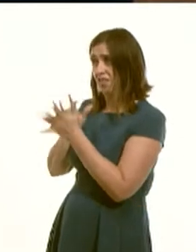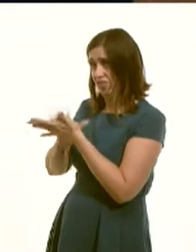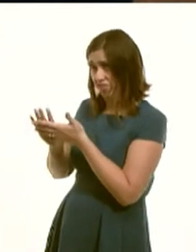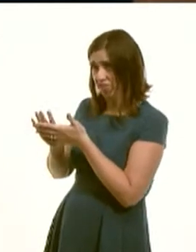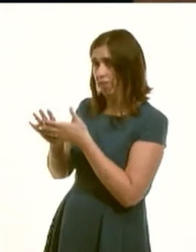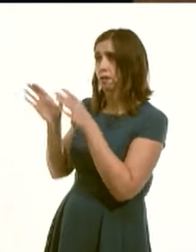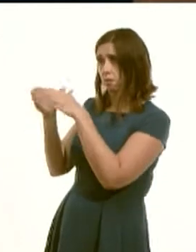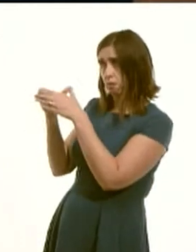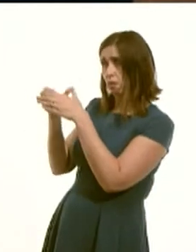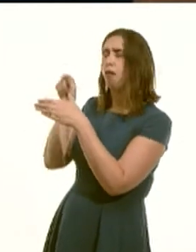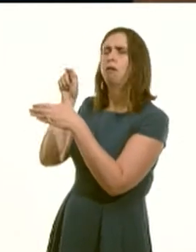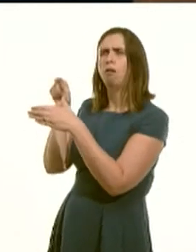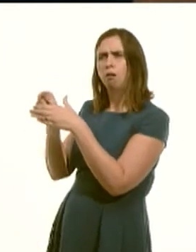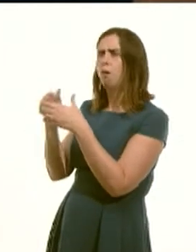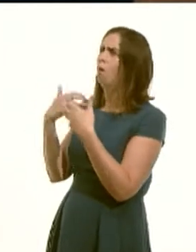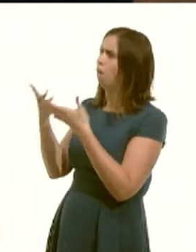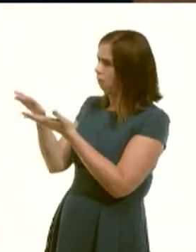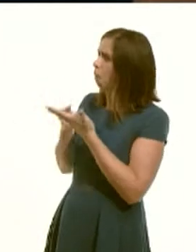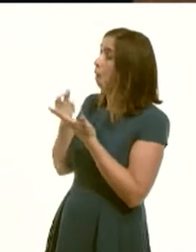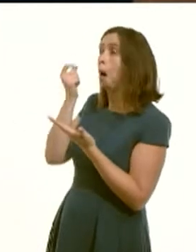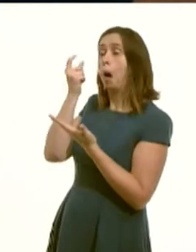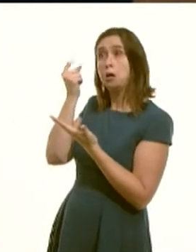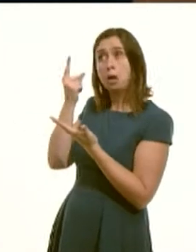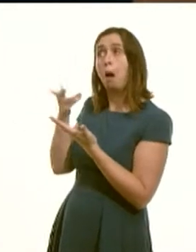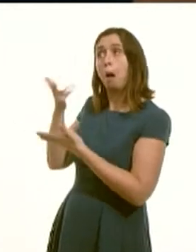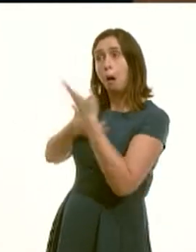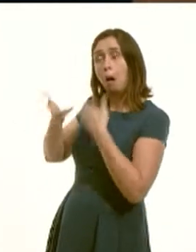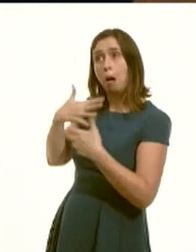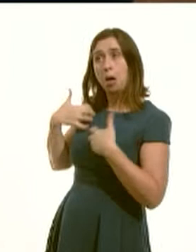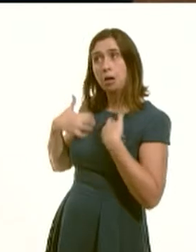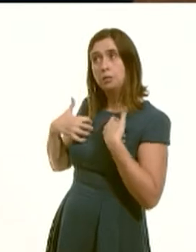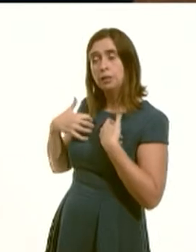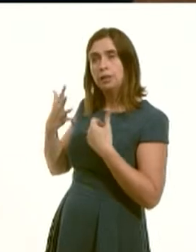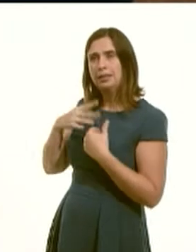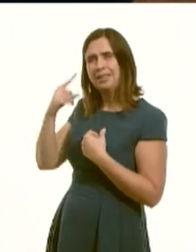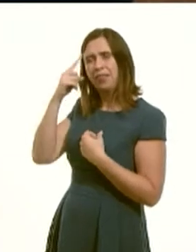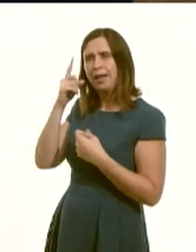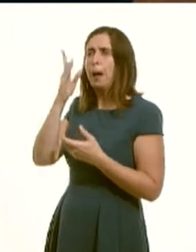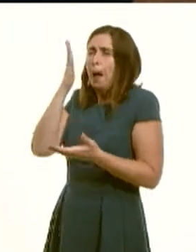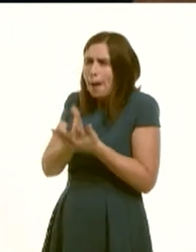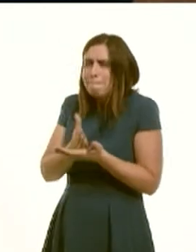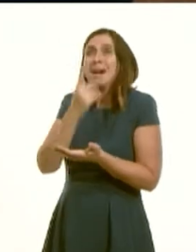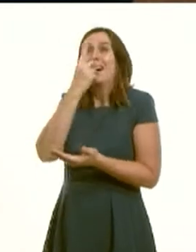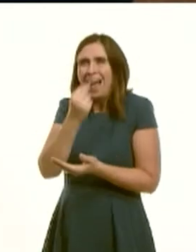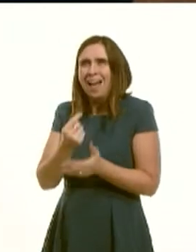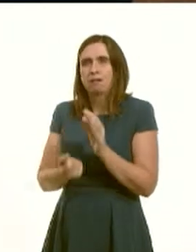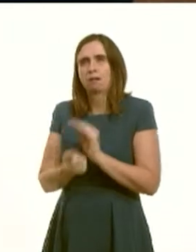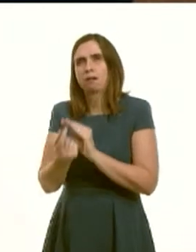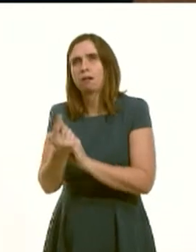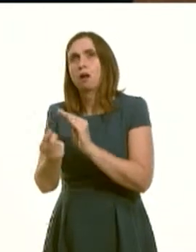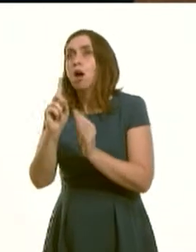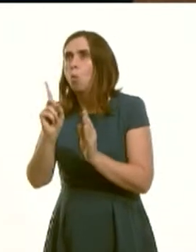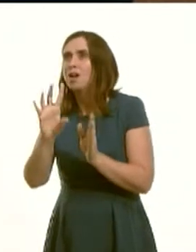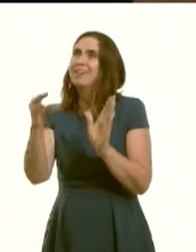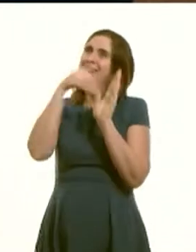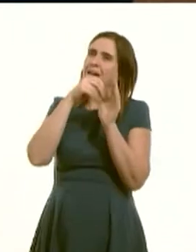diddorol dyn nhw. Mae rhaid ni ystyried, wrth gwrs, beth sy'n ymarferol, beth dylai gael ei ddod I mewn I fesur a nid mewn I ganllawiau sydd yn